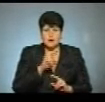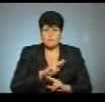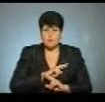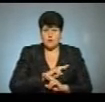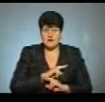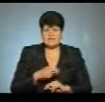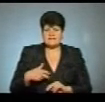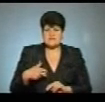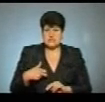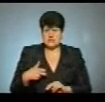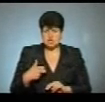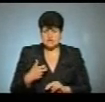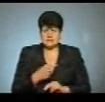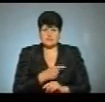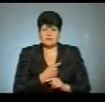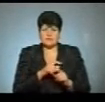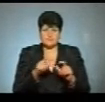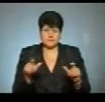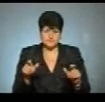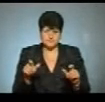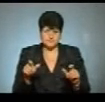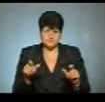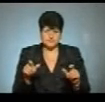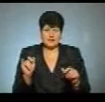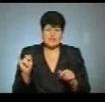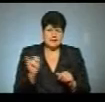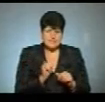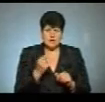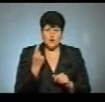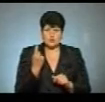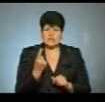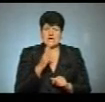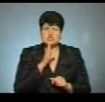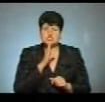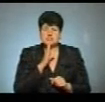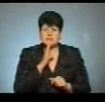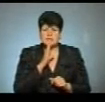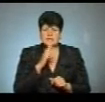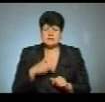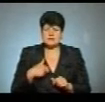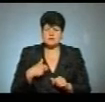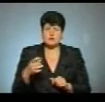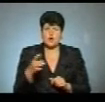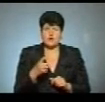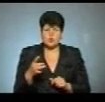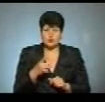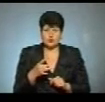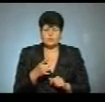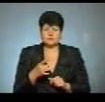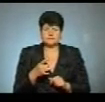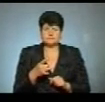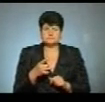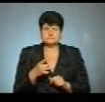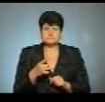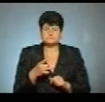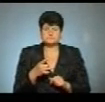років, яка померла в Заліщицькій ЦРЛ. І одна жінка з Заліщицького району, мешканка, власне,